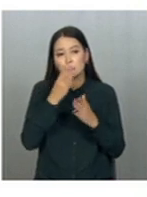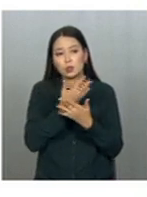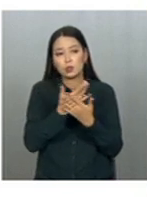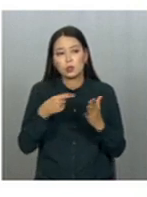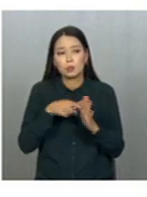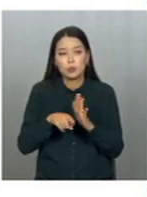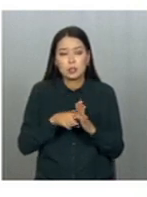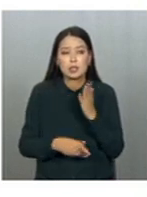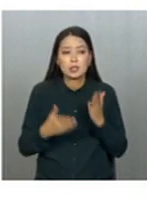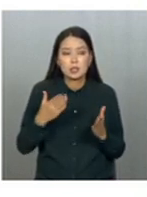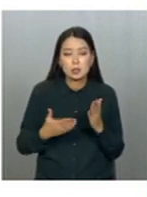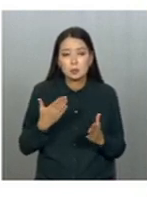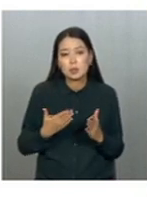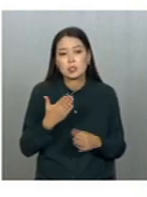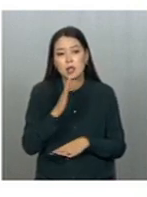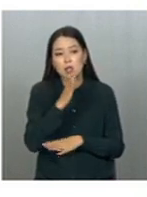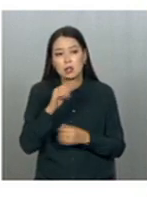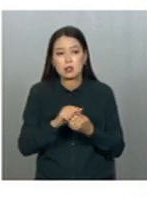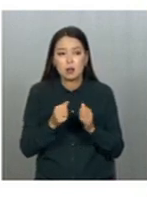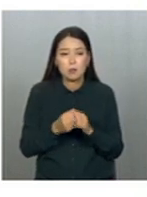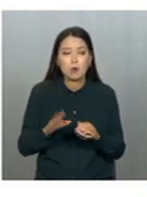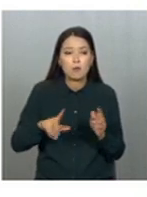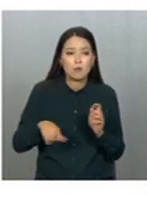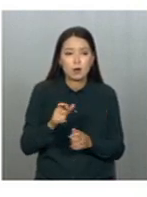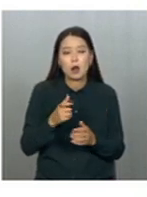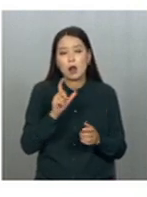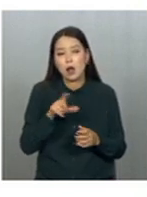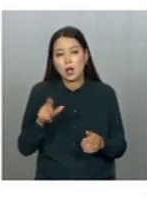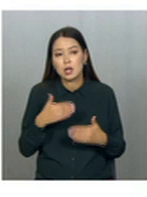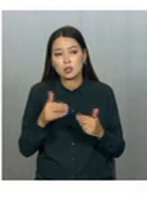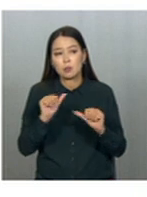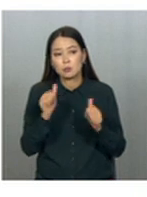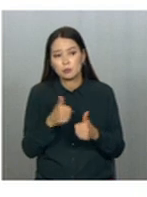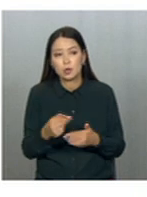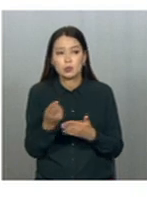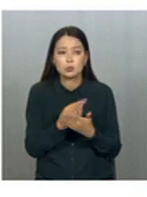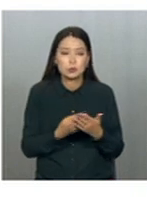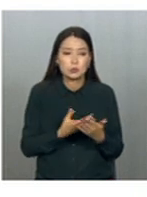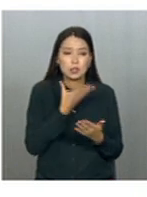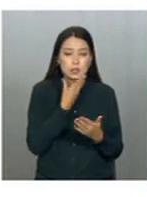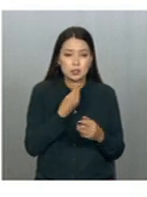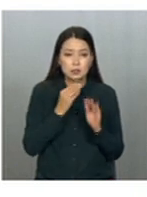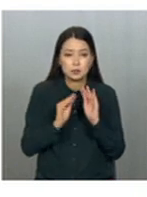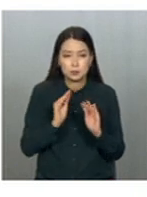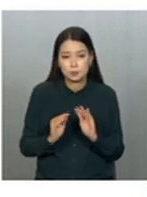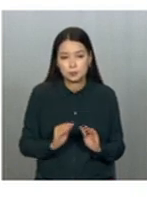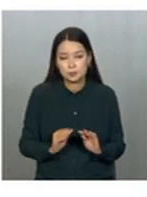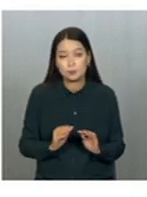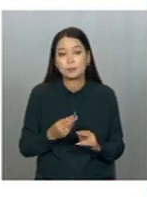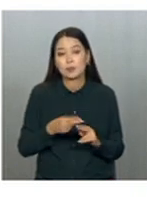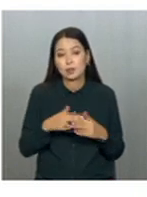құбылыстарын, немесе жансыз нәрселерді адам кейпіне келтіріп суреттейтін көркемдік тәсіл.